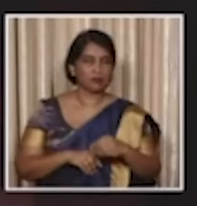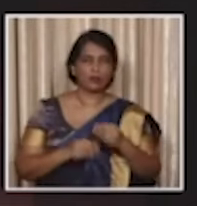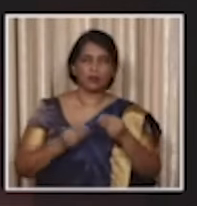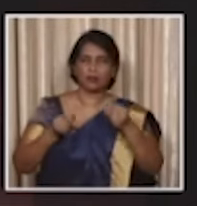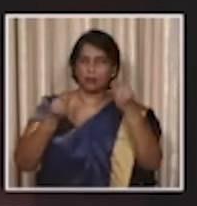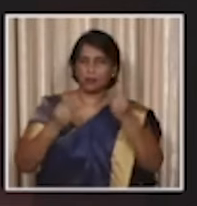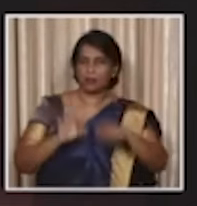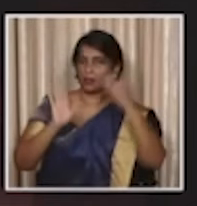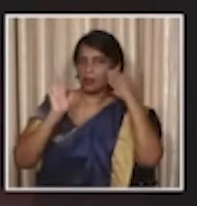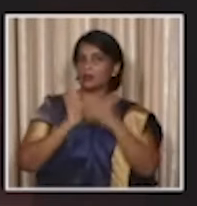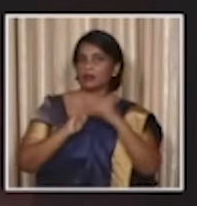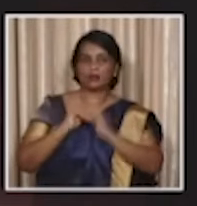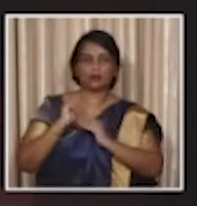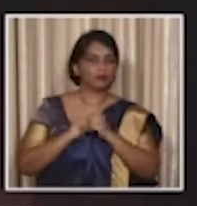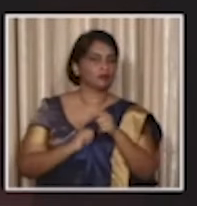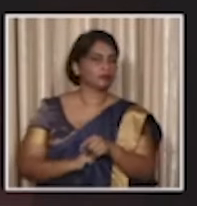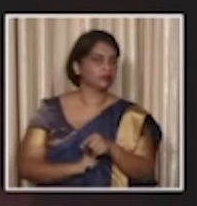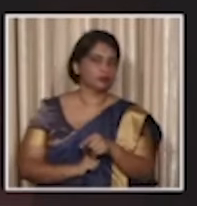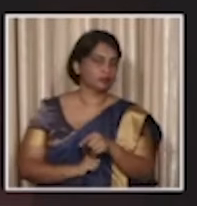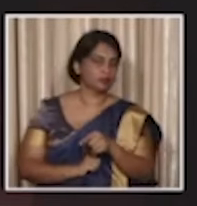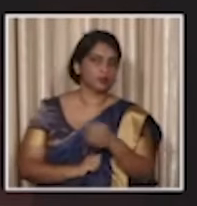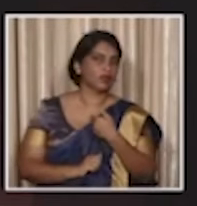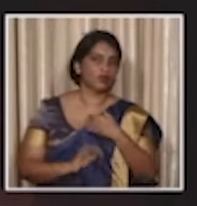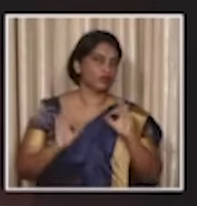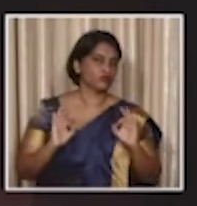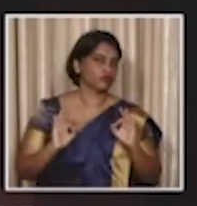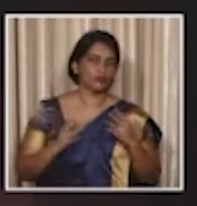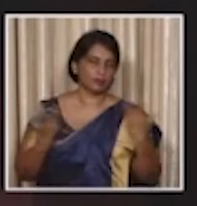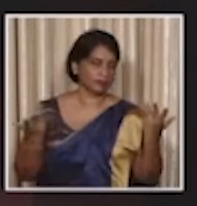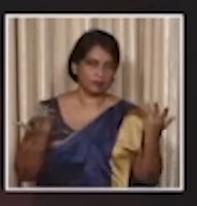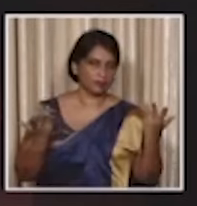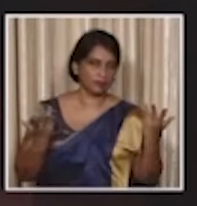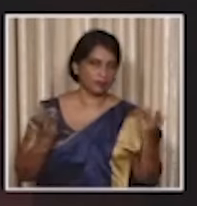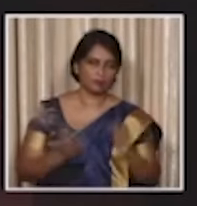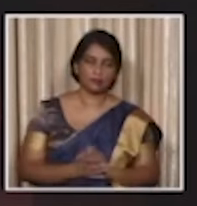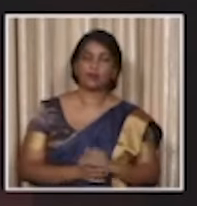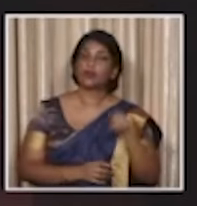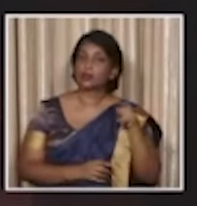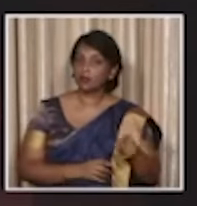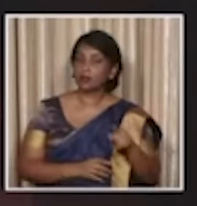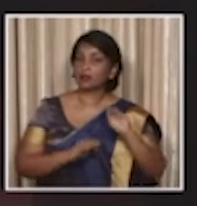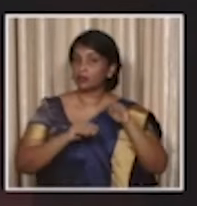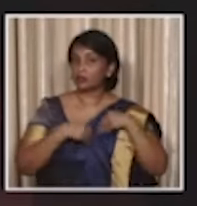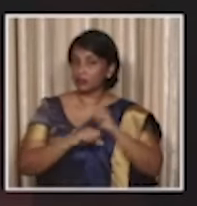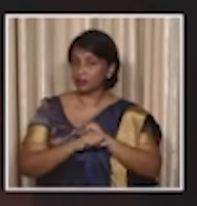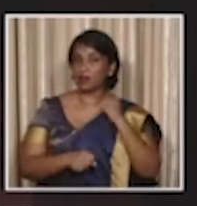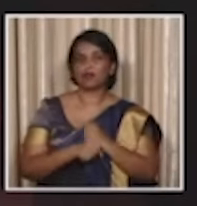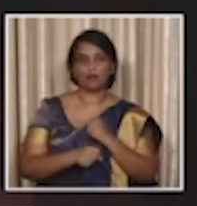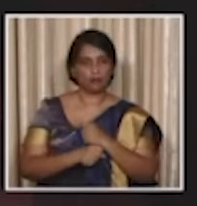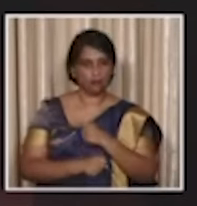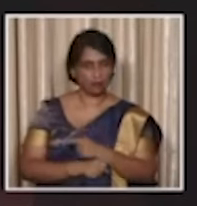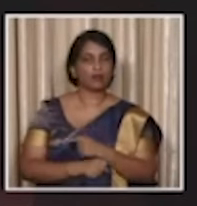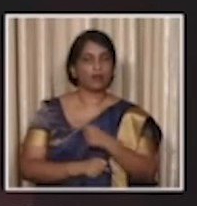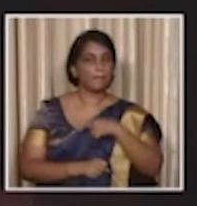දෙකට පාවා දෙන ක්‍රියාදාමයන් වලට අපි සූදානම් නැහැ. මේ වරමක් නැති ආණ්ඩුවක්,